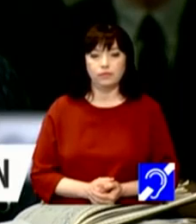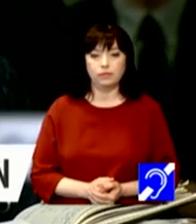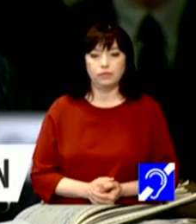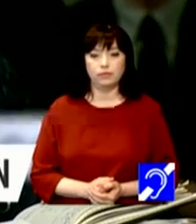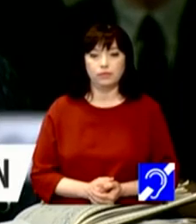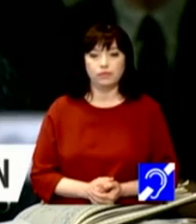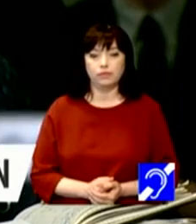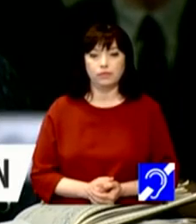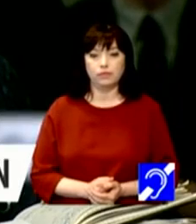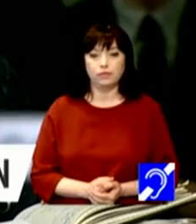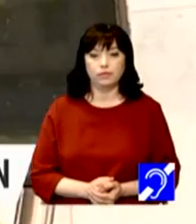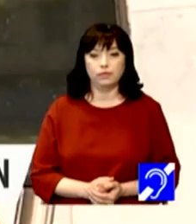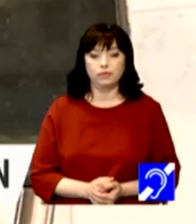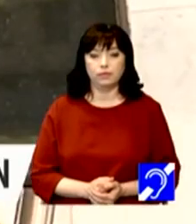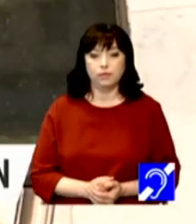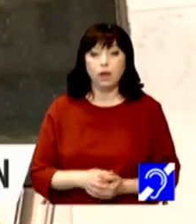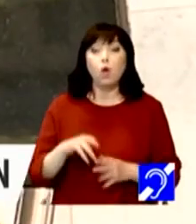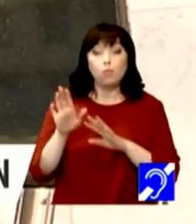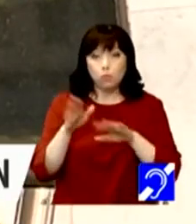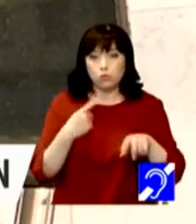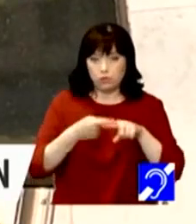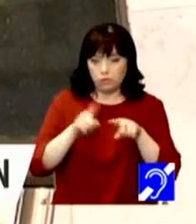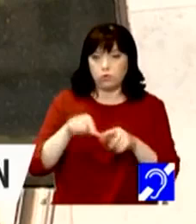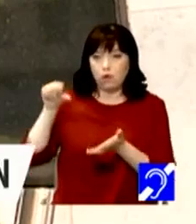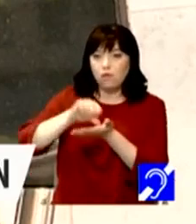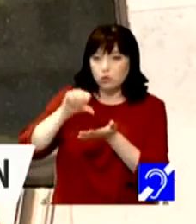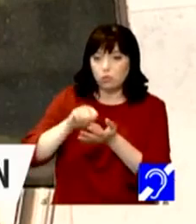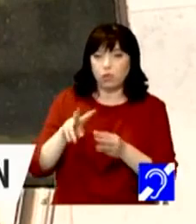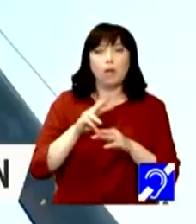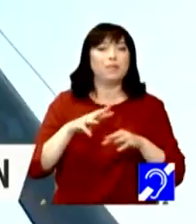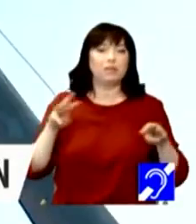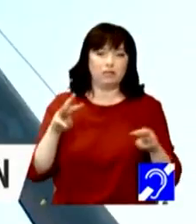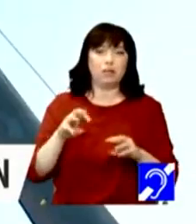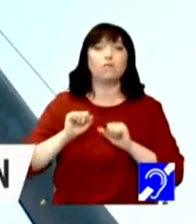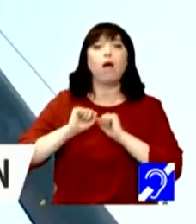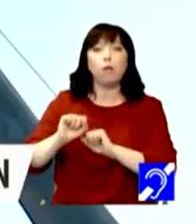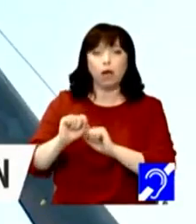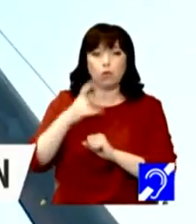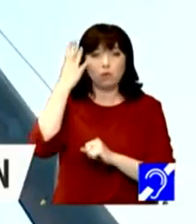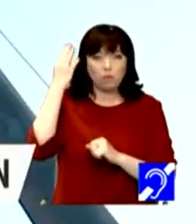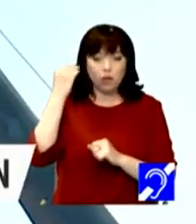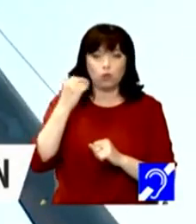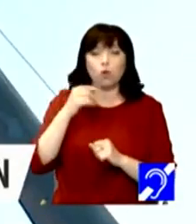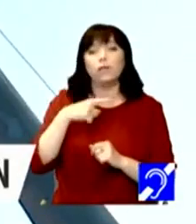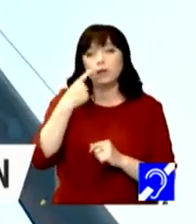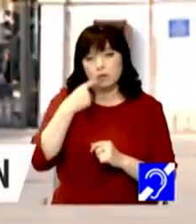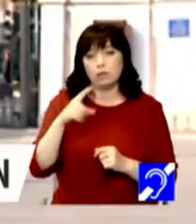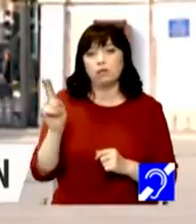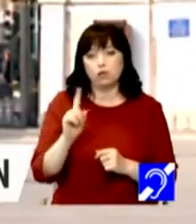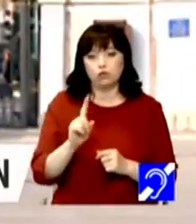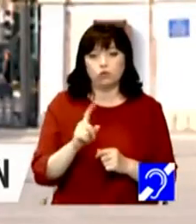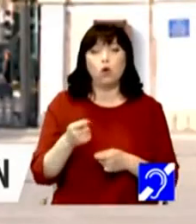launching some form of mobilization. În urma acestor declarații, Ministerul Apărării al Republicii Moldova a transmis un